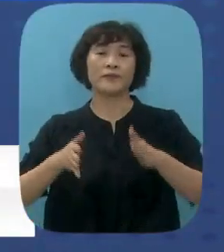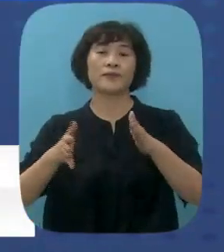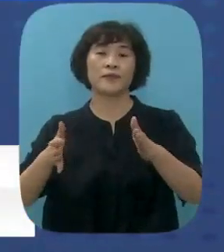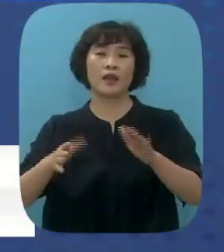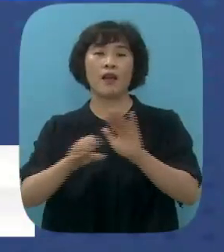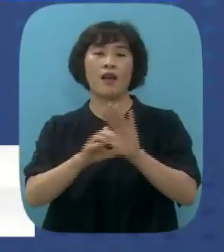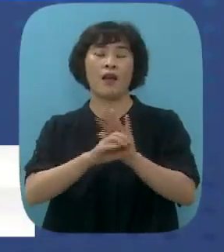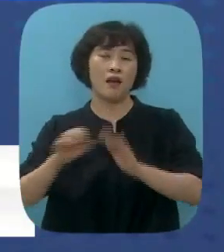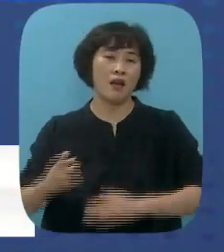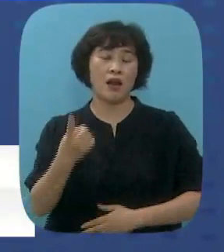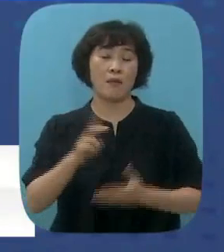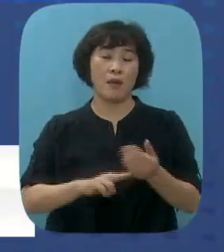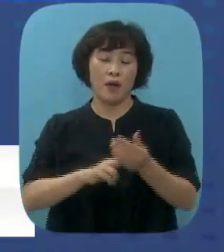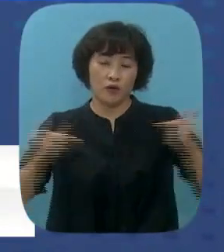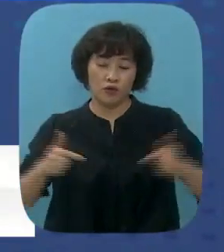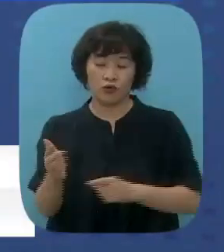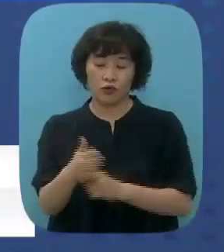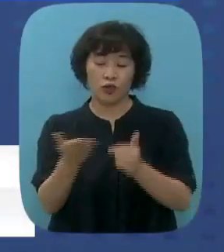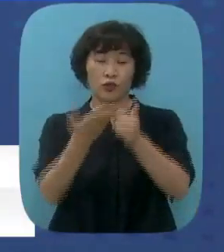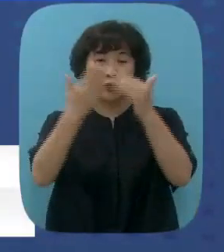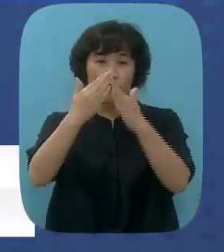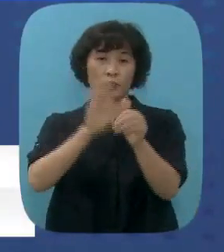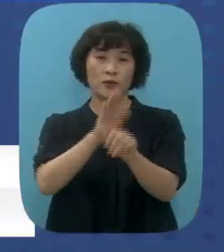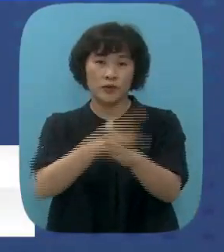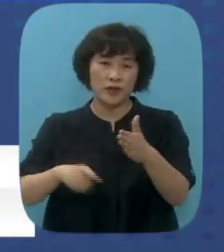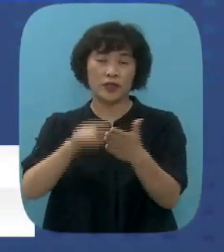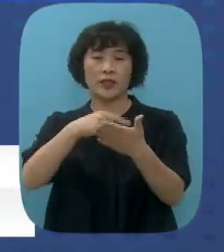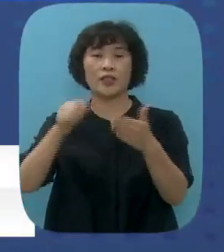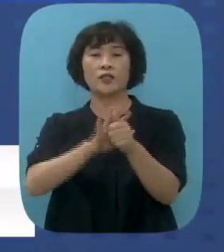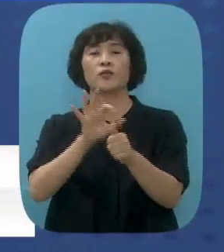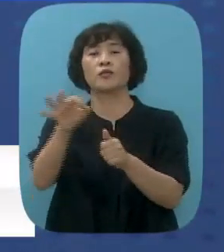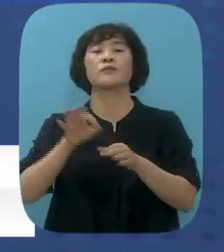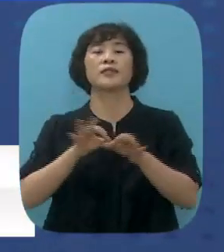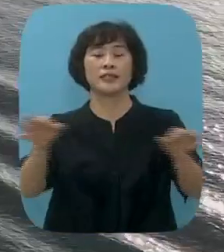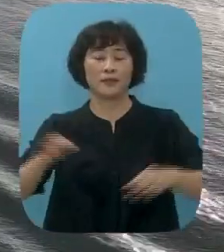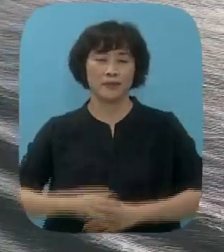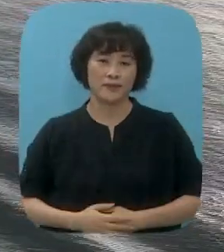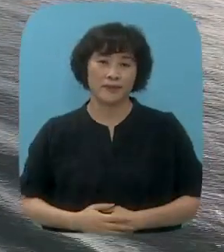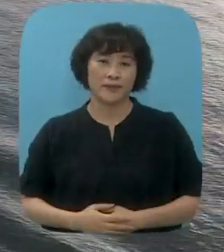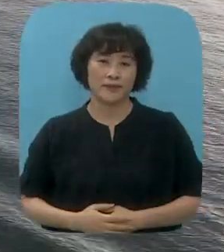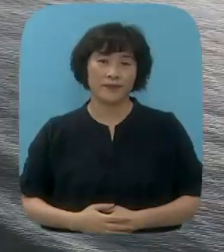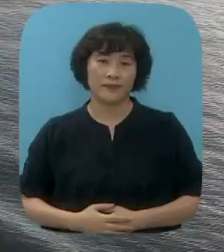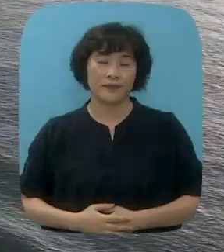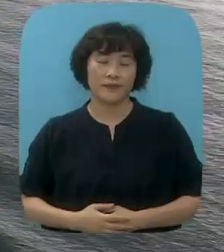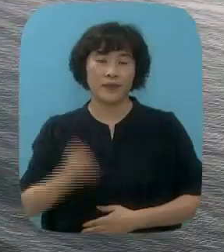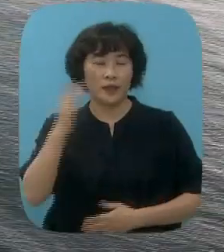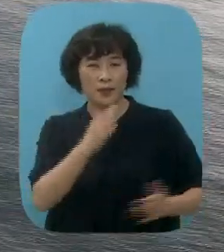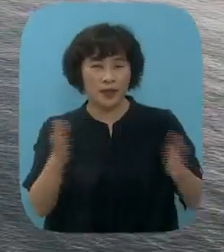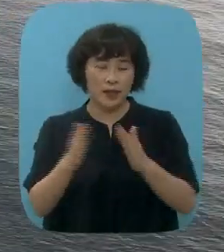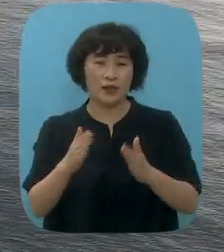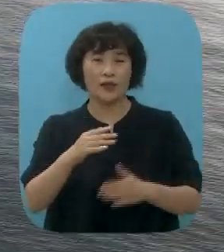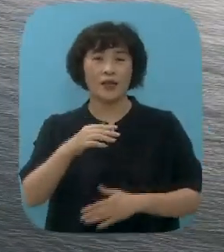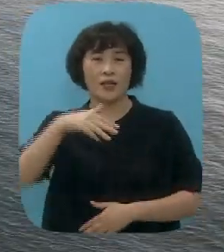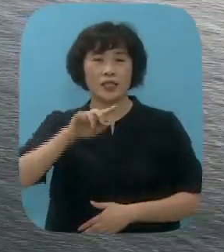전남도는 코로나19로 매출이 줄어든 양식 어가를 돕기 위해 재난지원금을 지급합니다. 도는 미역,